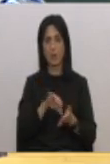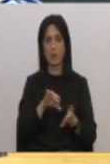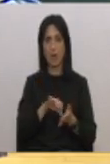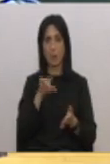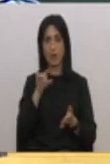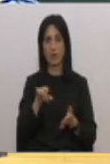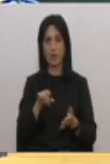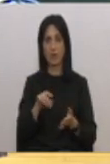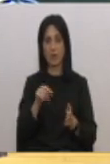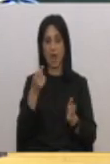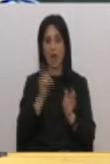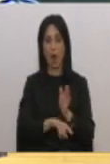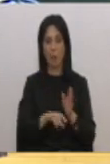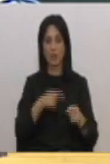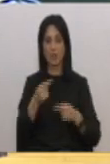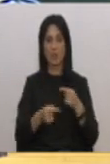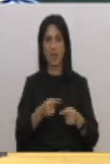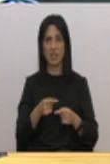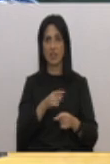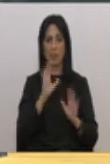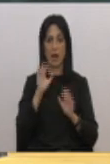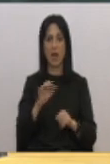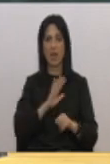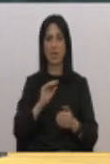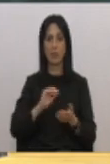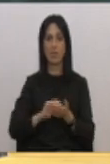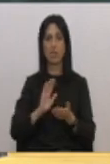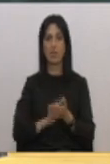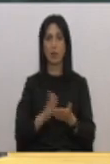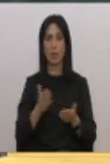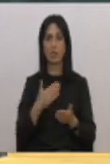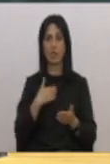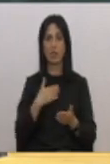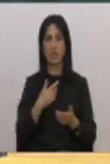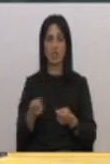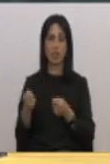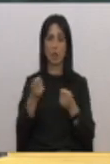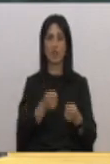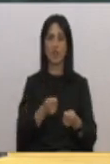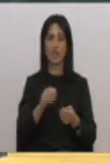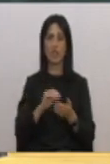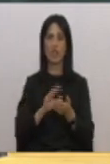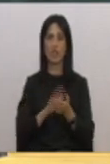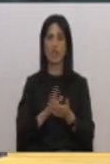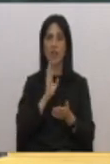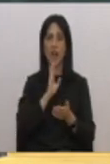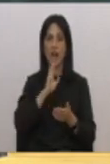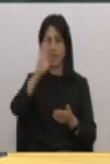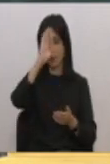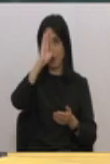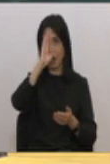წარმომადგენლები აუფასურებთ ტრადიციებს. თქვენ არ დაუჭირეთ ხარ იმ ჩანაწერს, რომლითაც ჩვენ შემოვიტანეთ ჩანაწერი, რომ ქალის და